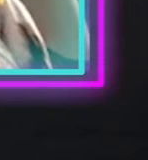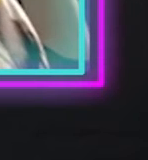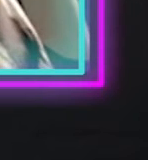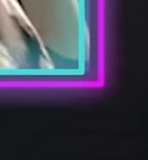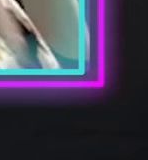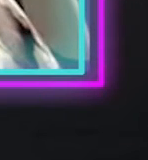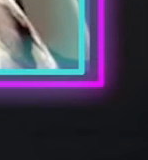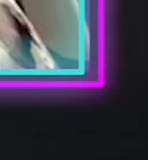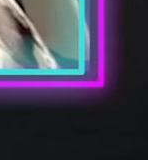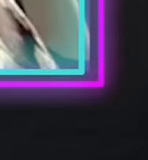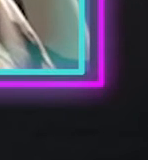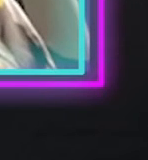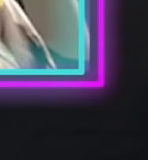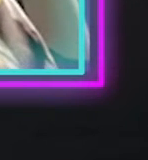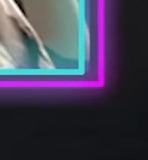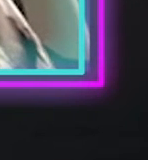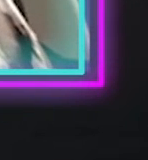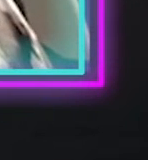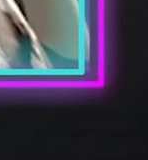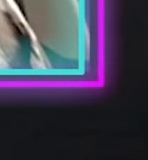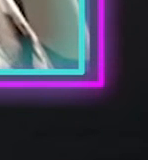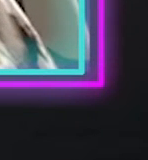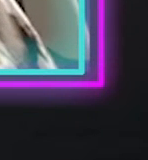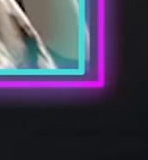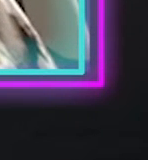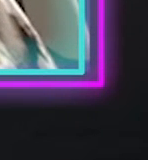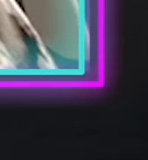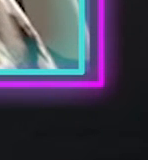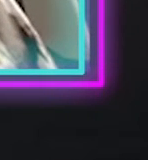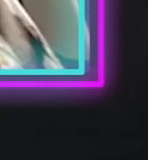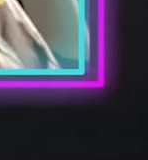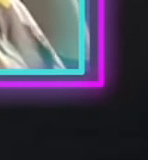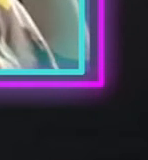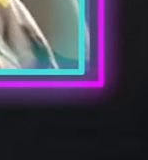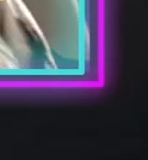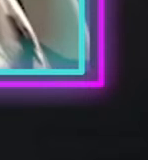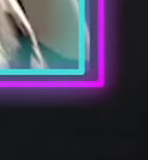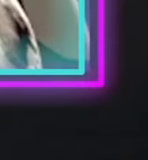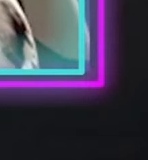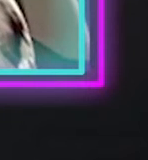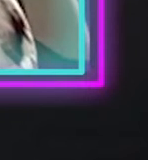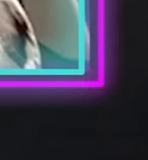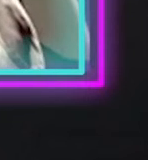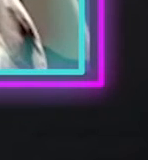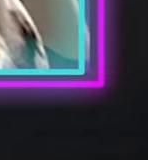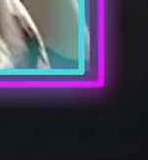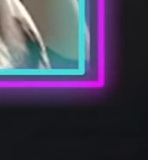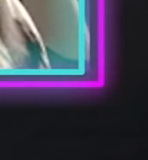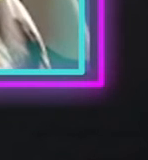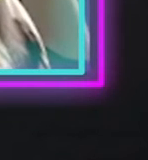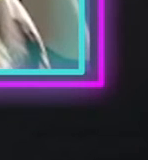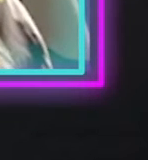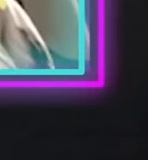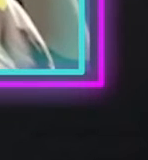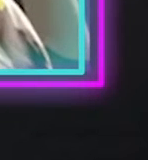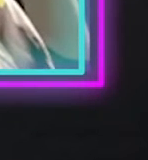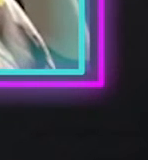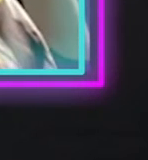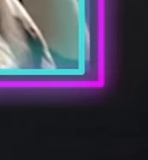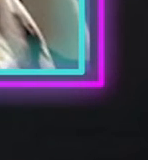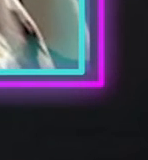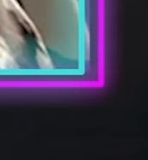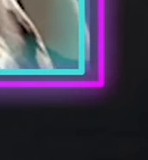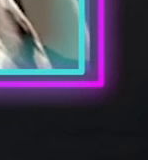nung nag-adjust sila onti sa story, konting adjustments din sa mga artista, nasali po ako nung year 2021,